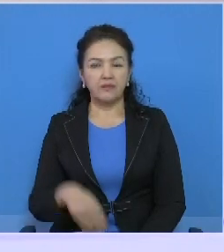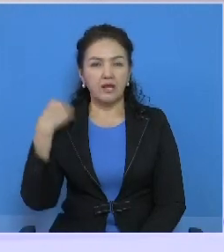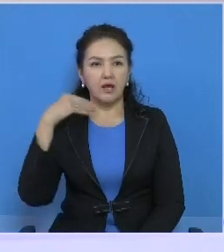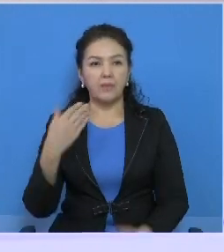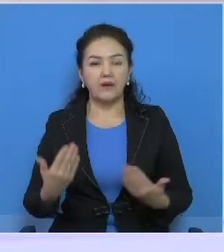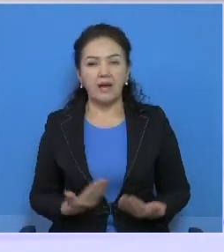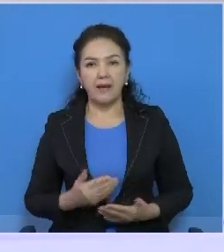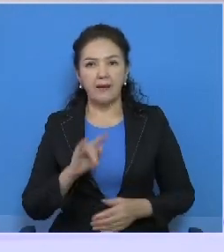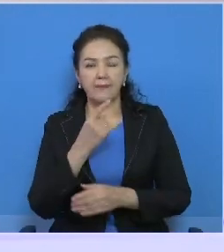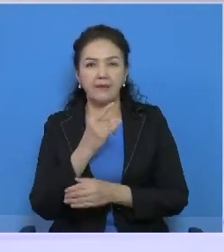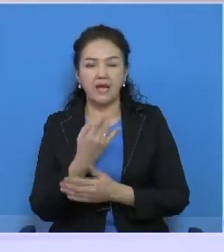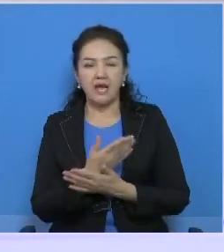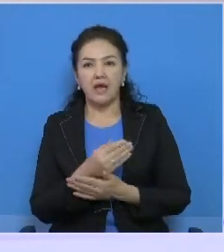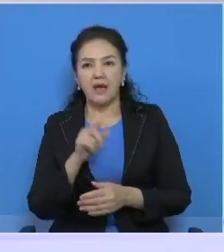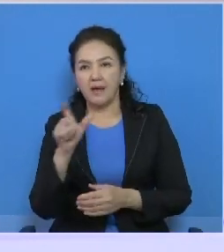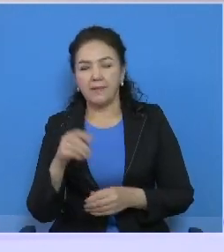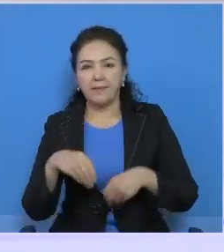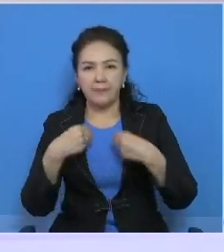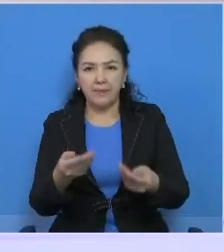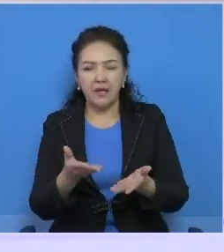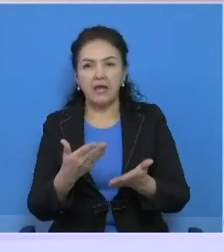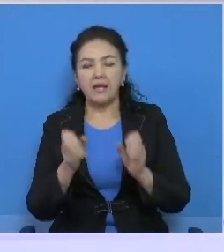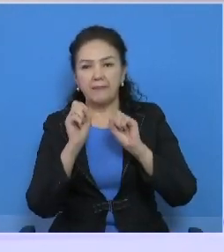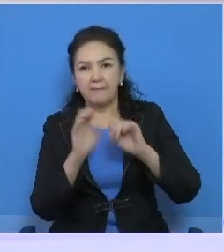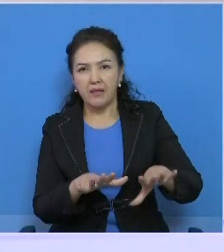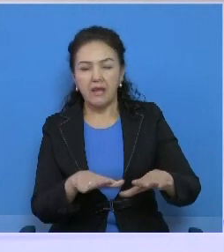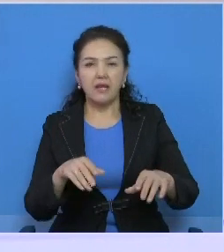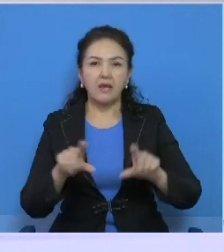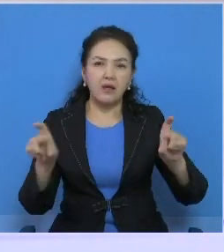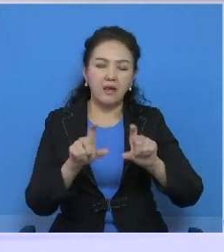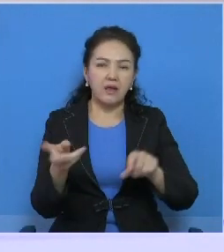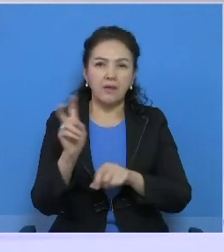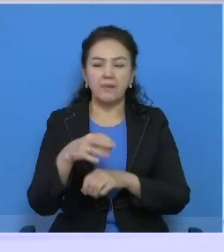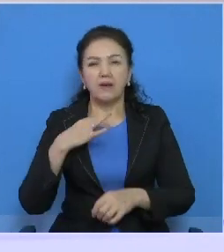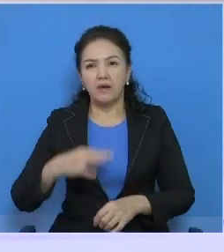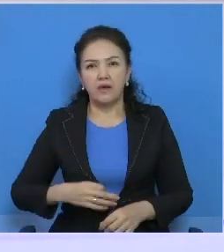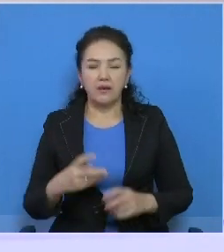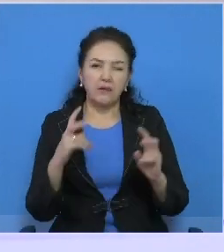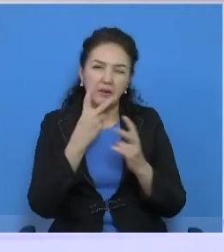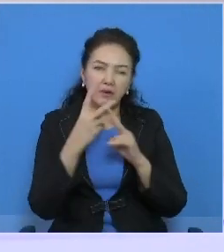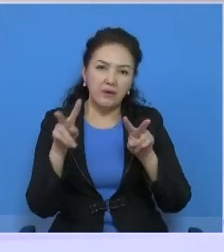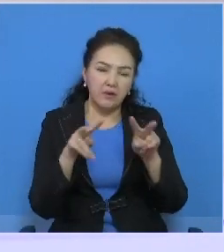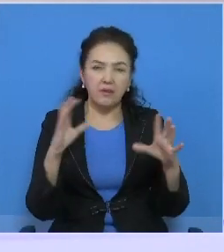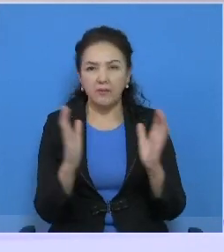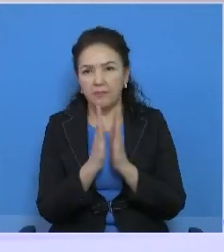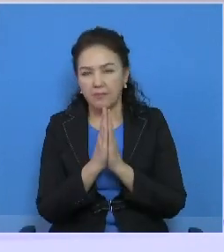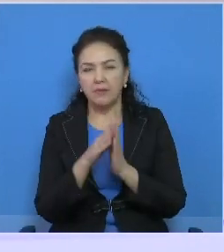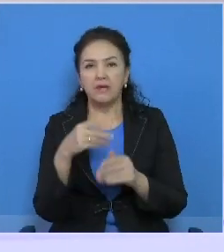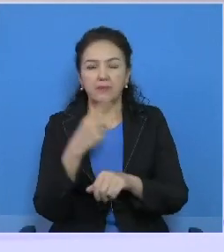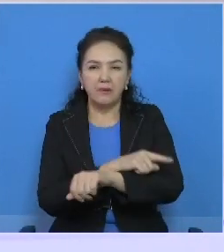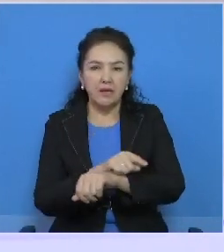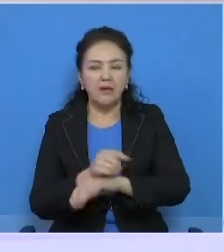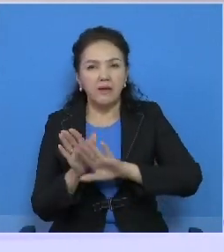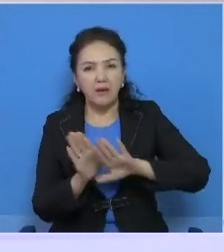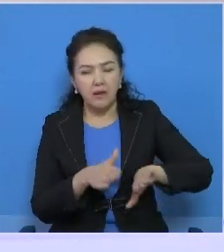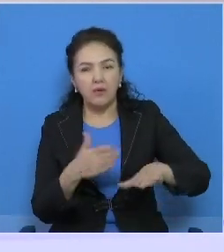Ақтөбелік тұрғыны баласын бейтаныс адамдарға тастап кеткен, әйел дүкенге барып келгенше ұлына қарай тұруды өтінген. Бірақ бірнеше сағат өтсе де